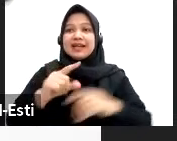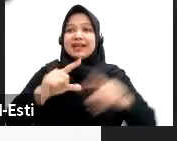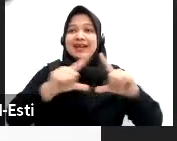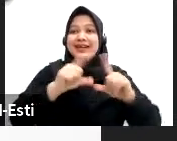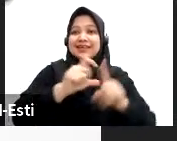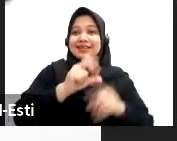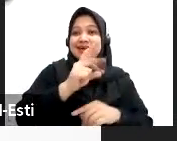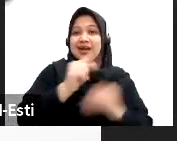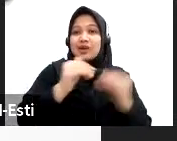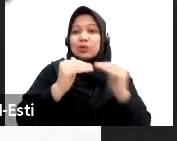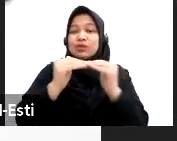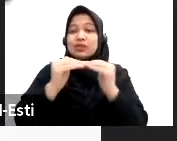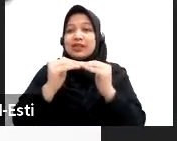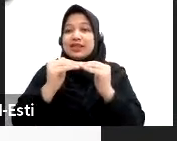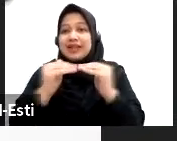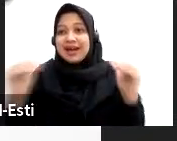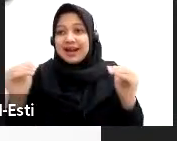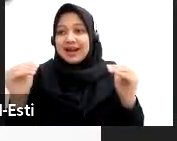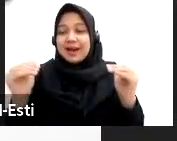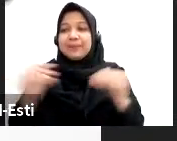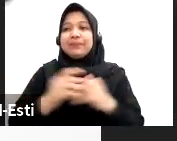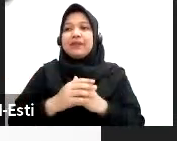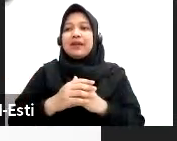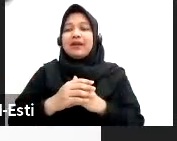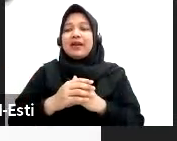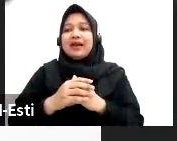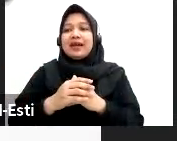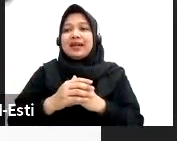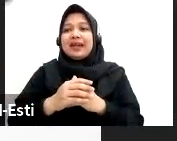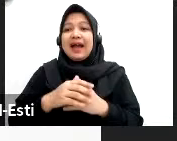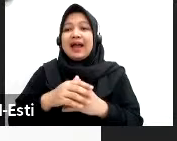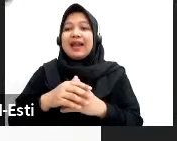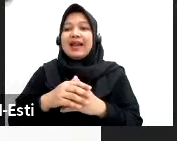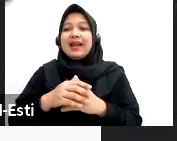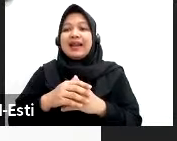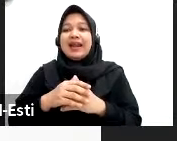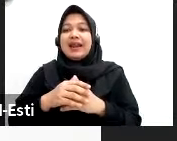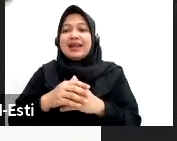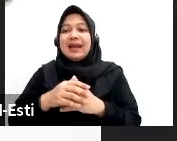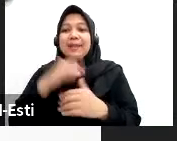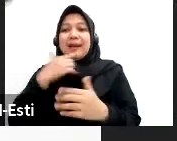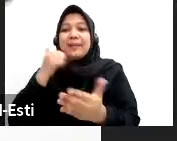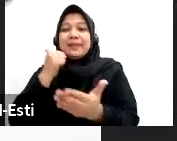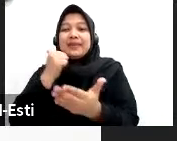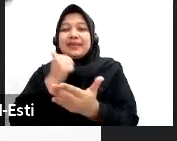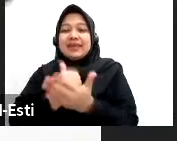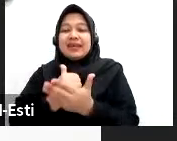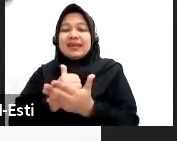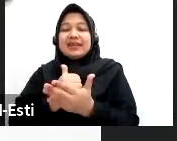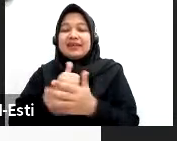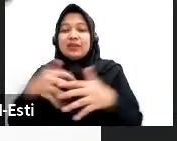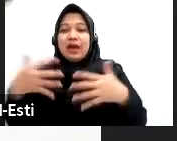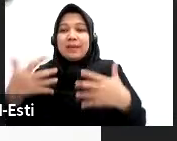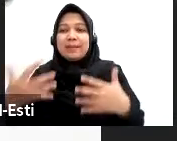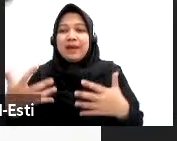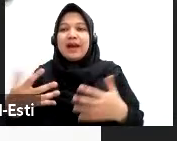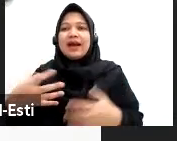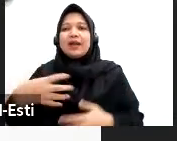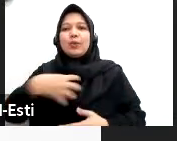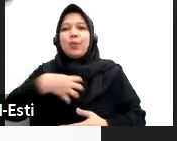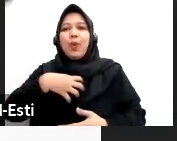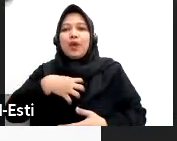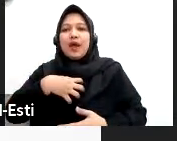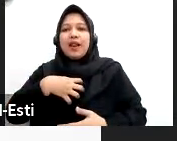khusus para maka yang penting diperhatikan adalah moral manusia yang membangun